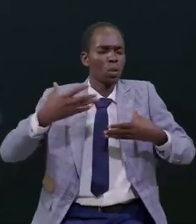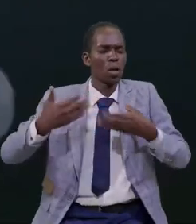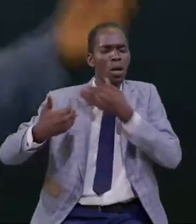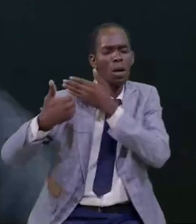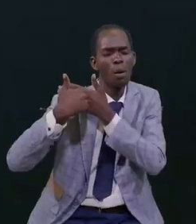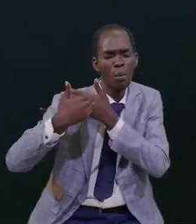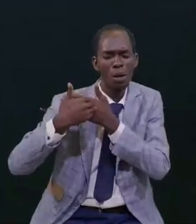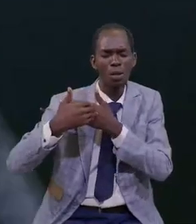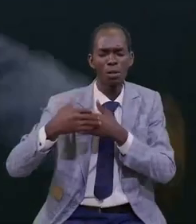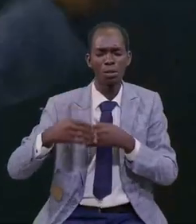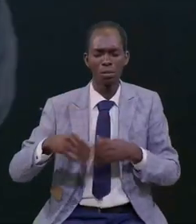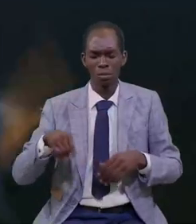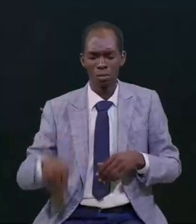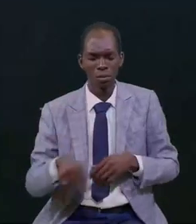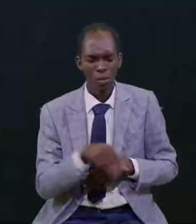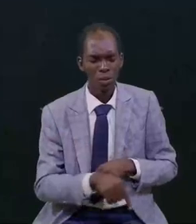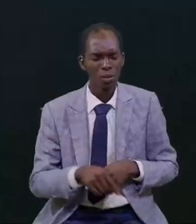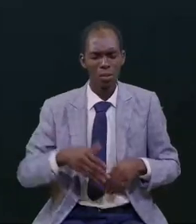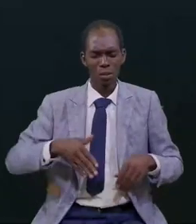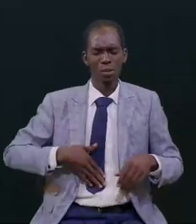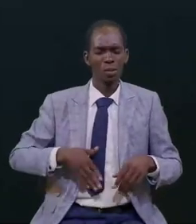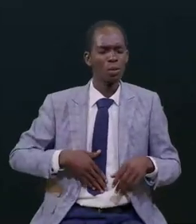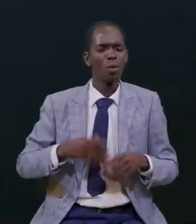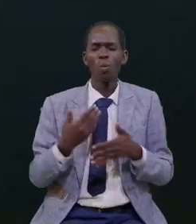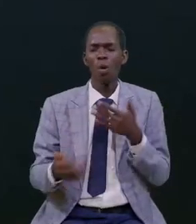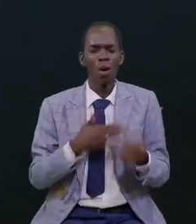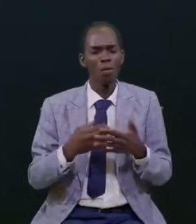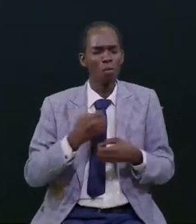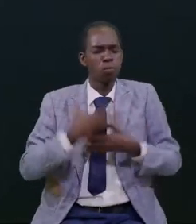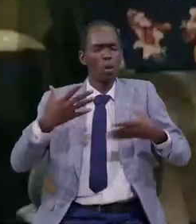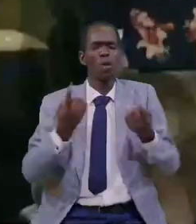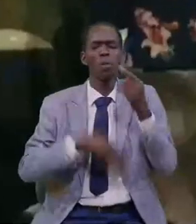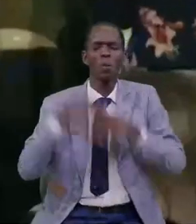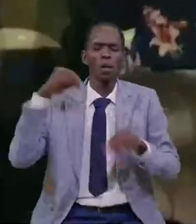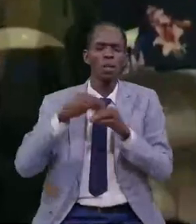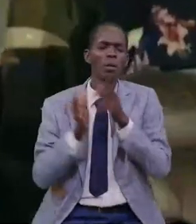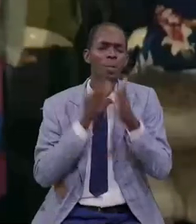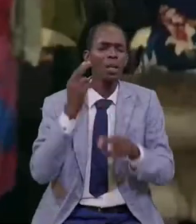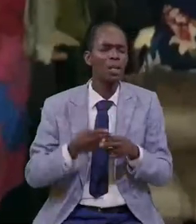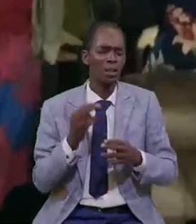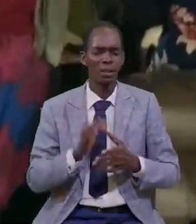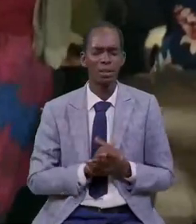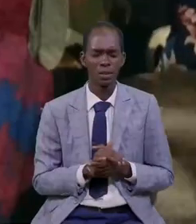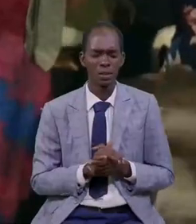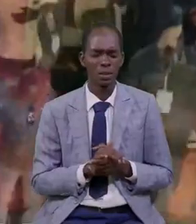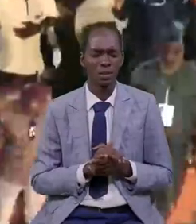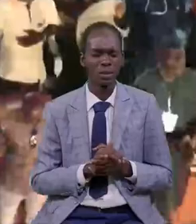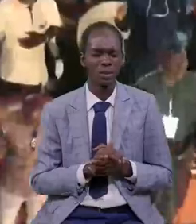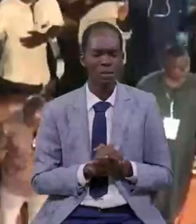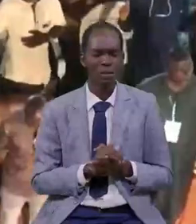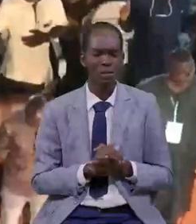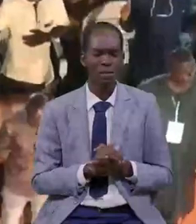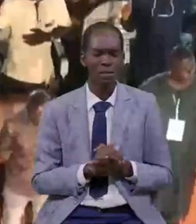fibrome de tumeur quel que soit la nature sortez au nom de Jésus